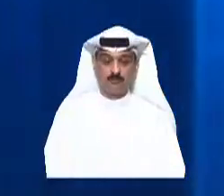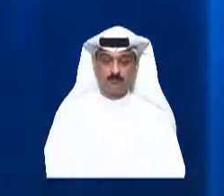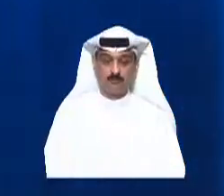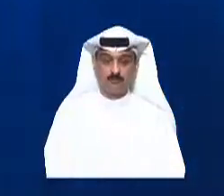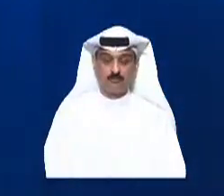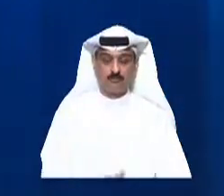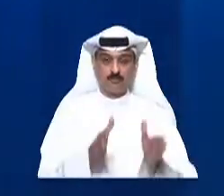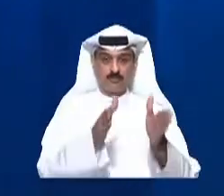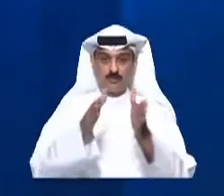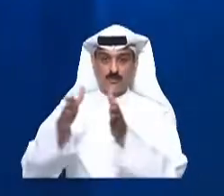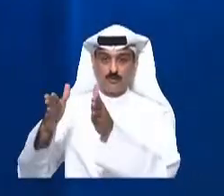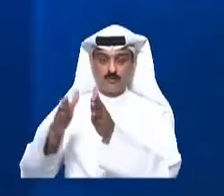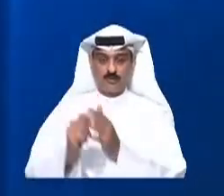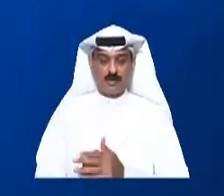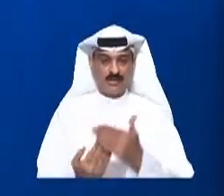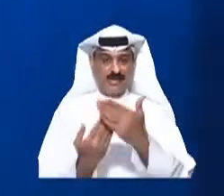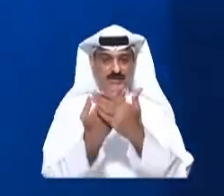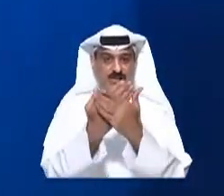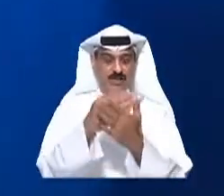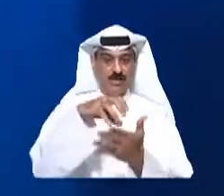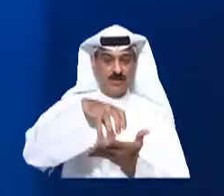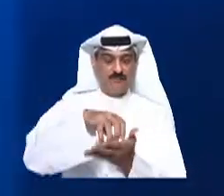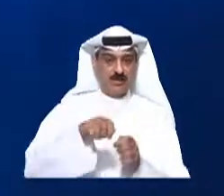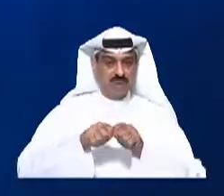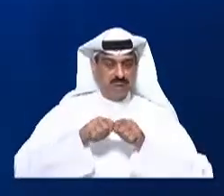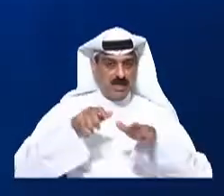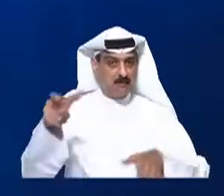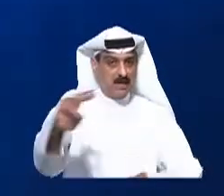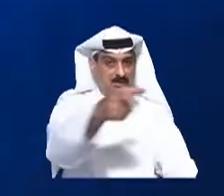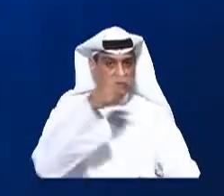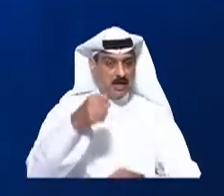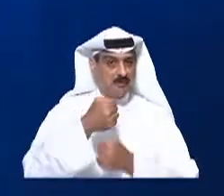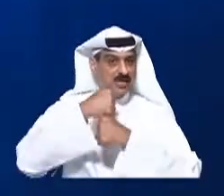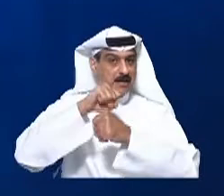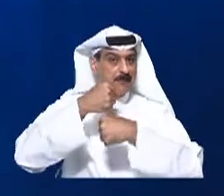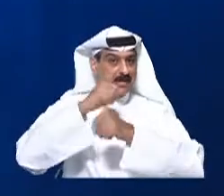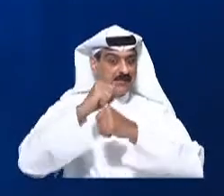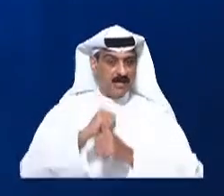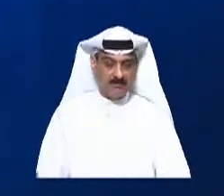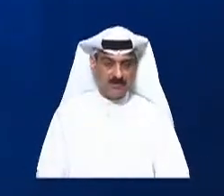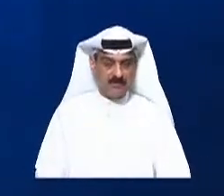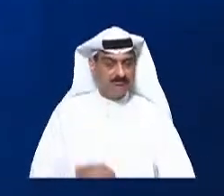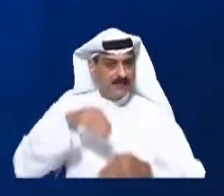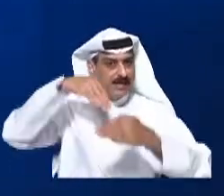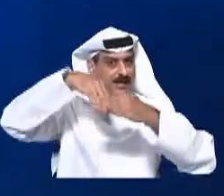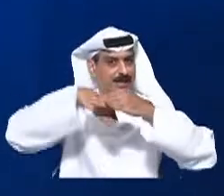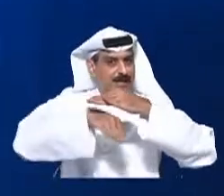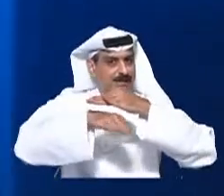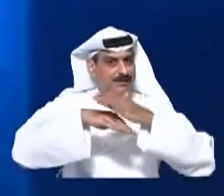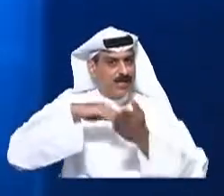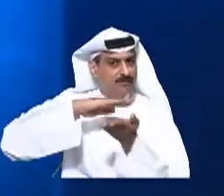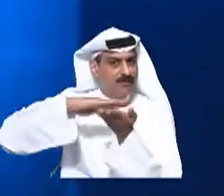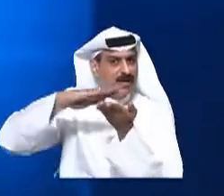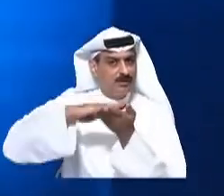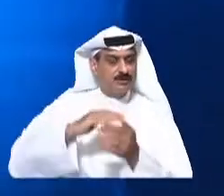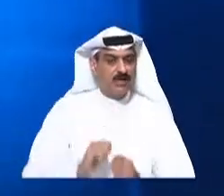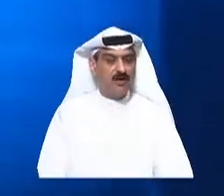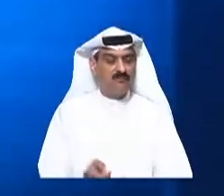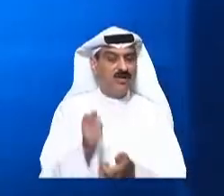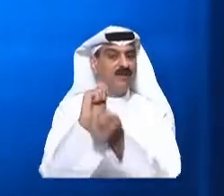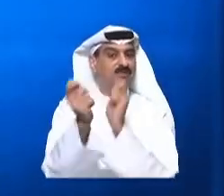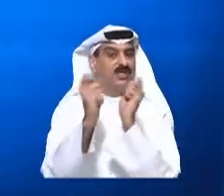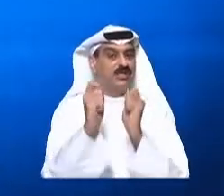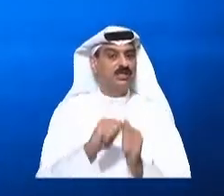في محطة جديدة من محطات الحملات الرقابية لبلدية الكويت على سراديب وأسطح المباني الاستثمارية